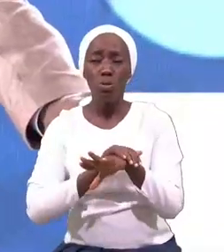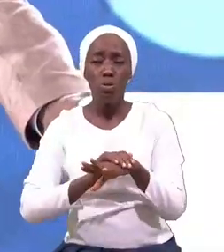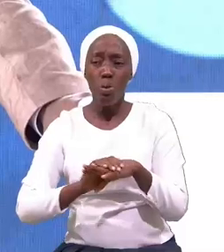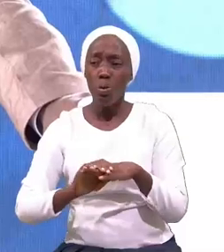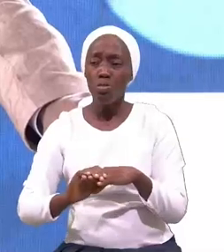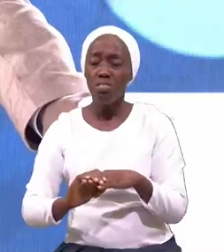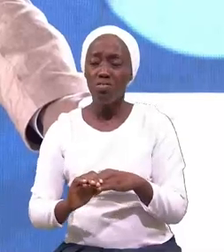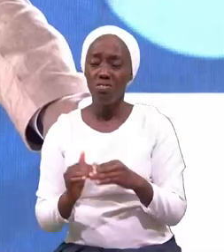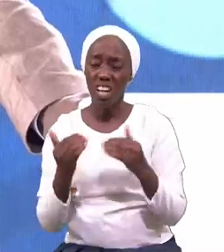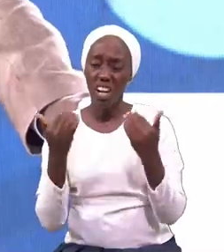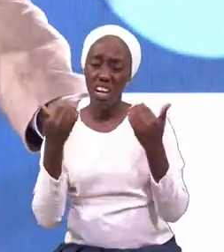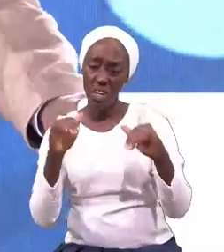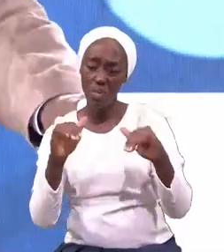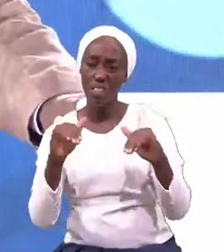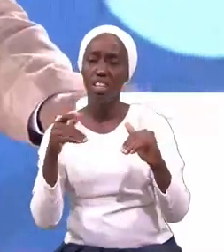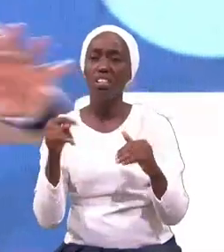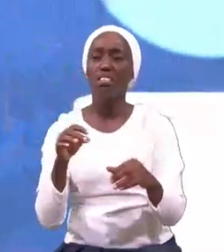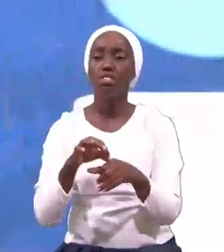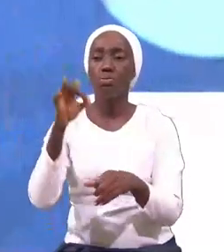Alors ne minimise pas l'Esprit de Dieu.